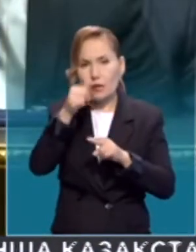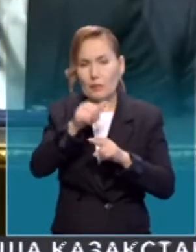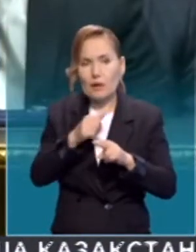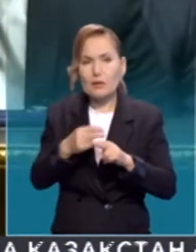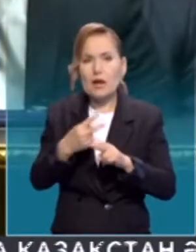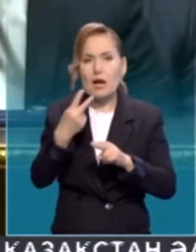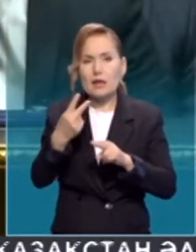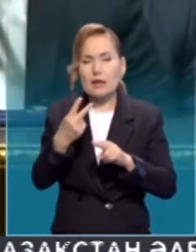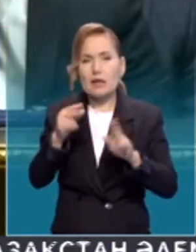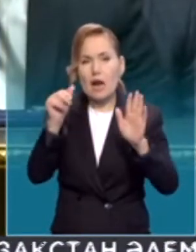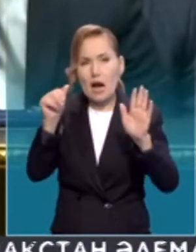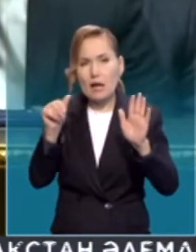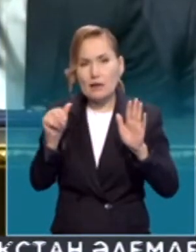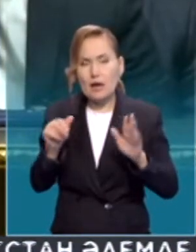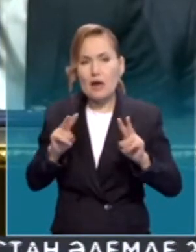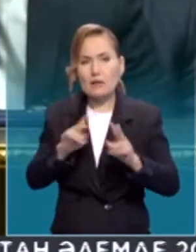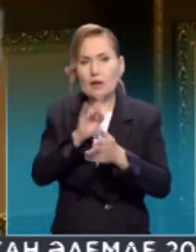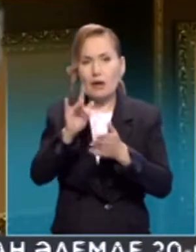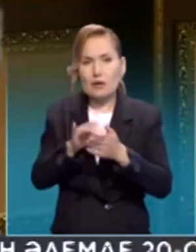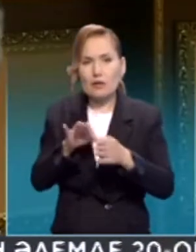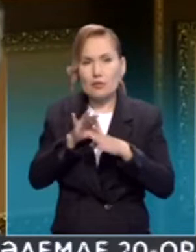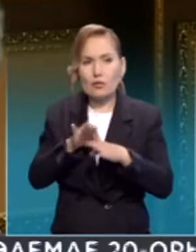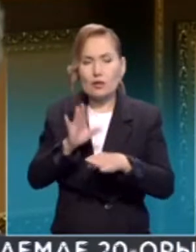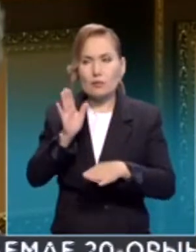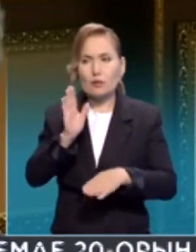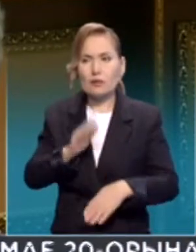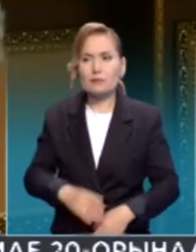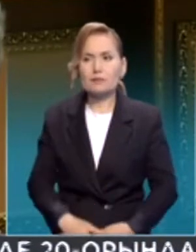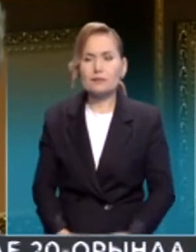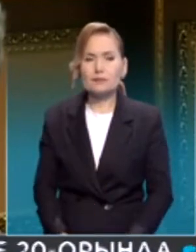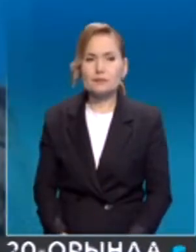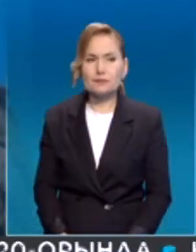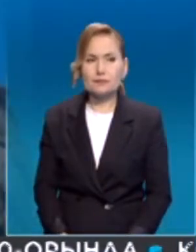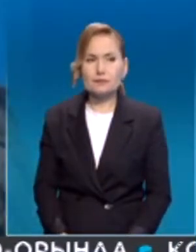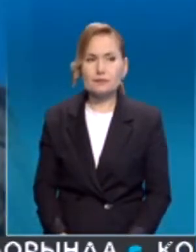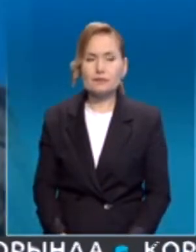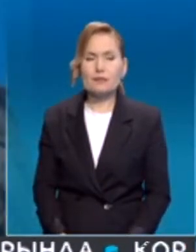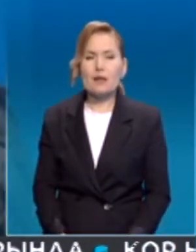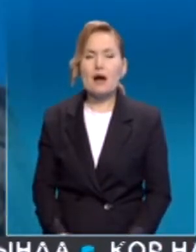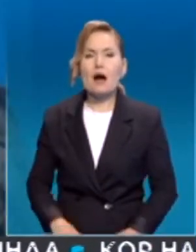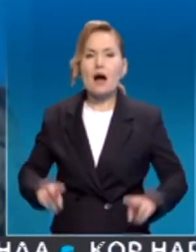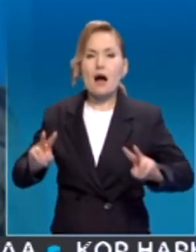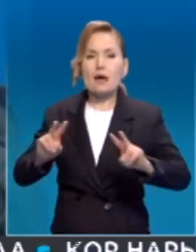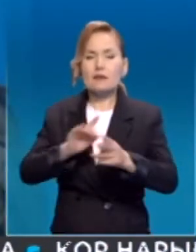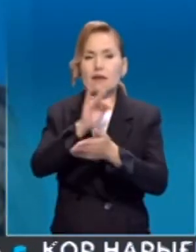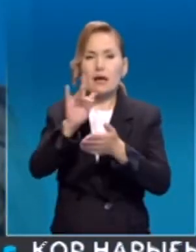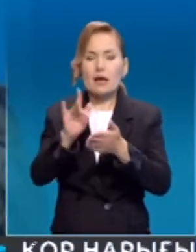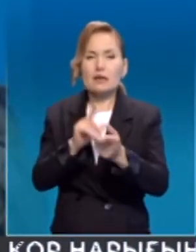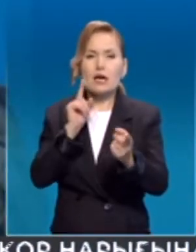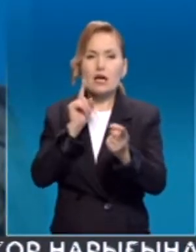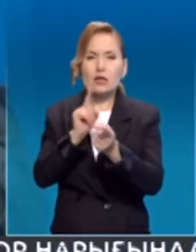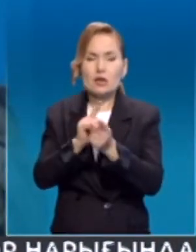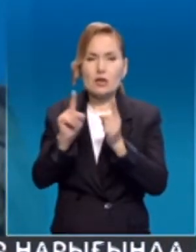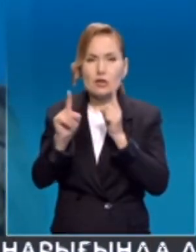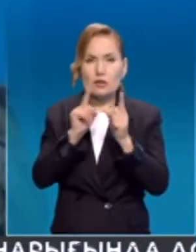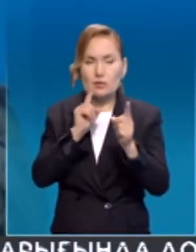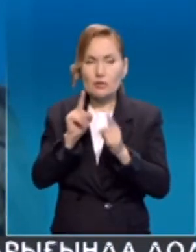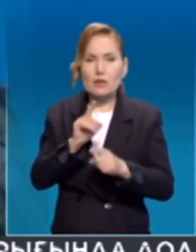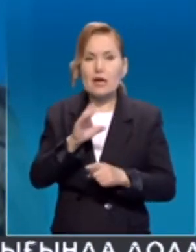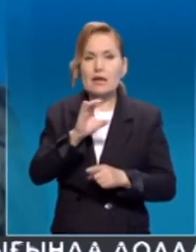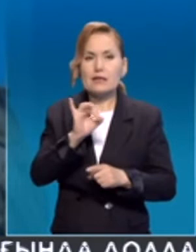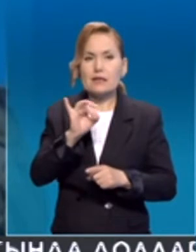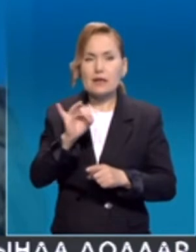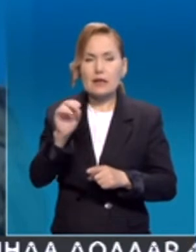жылдың 2-ші жартысында Нұр-Сұлтанда өтеді. Астана форматындағы келіссөздер Сирия аумағындағы